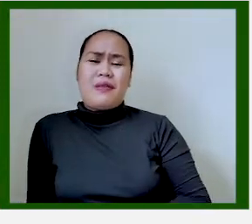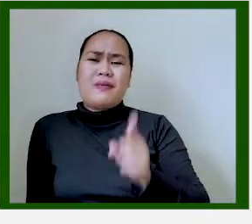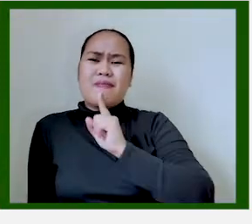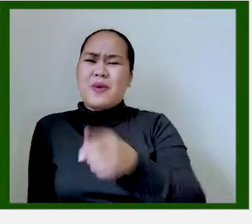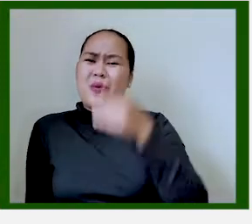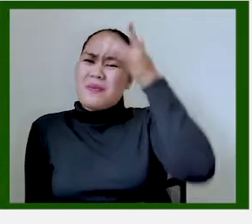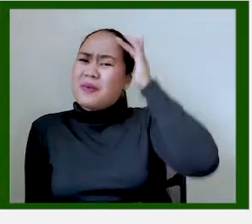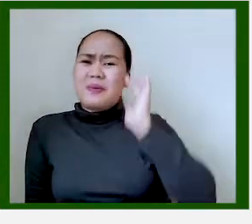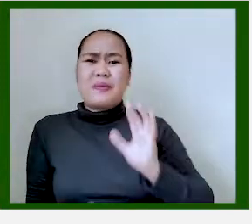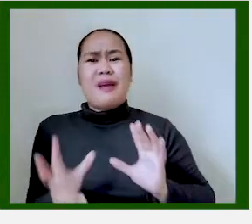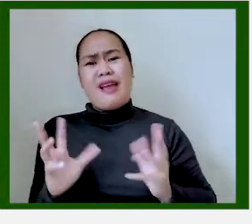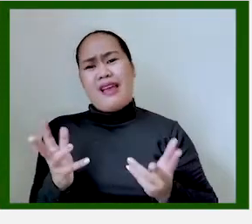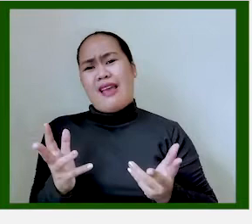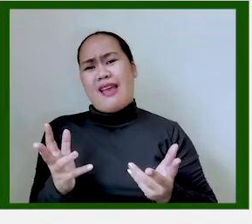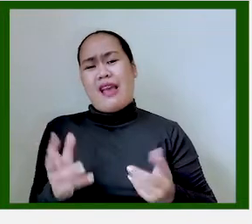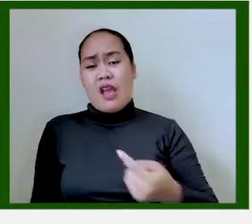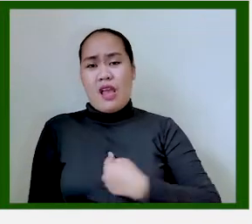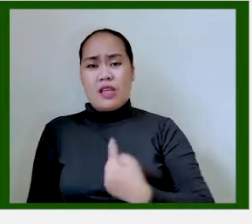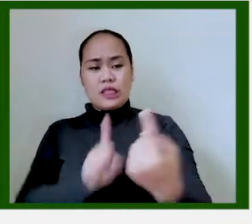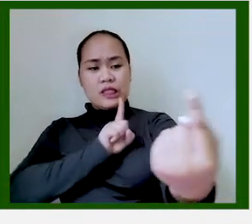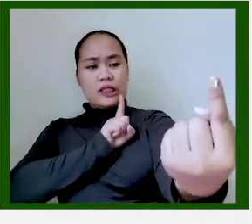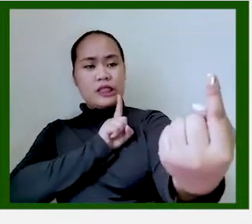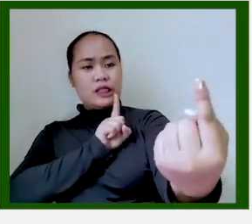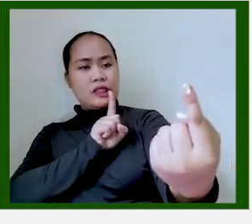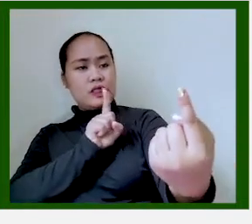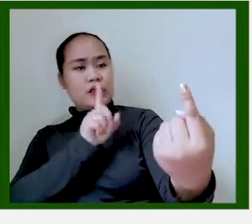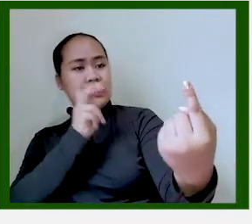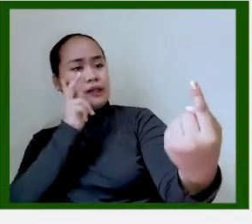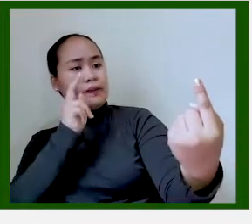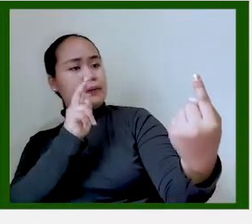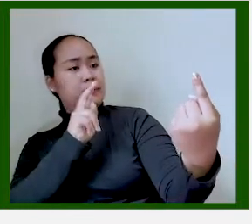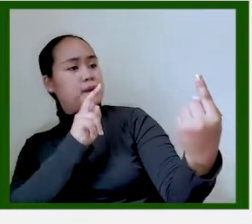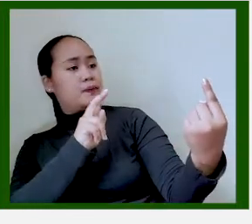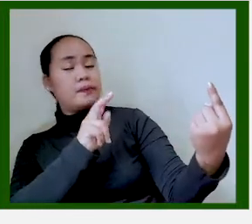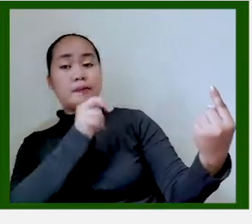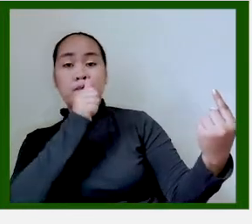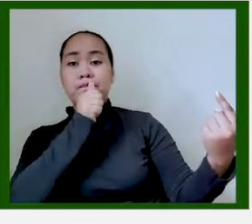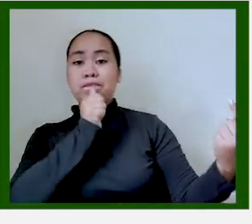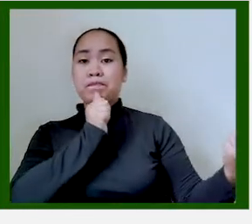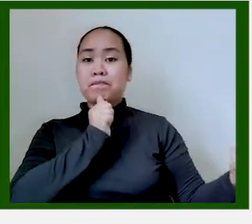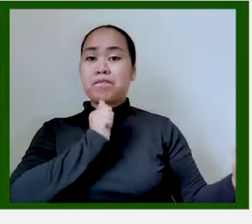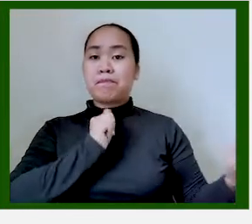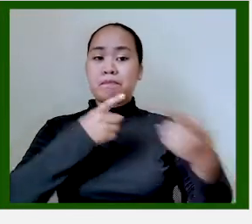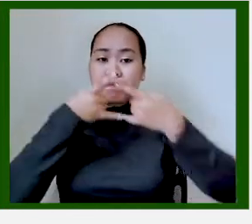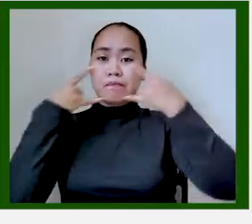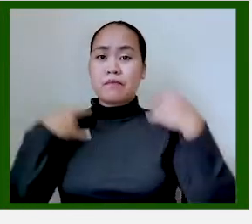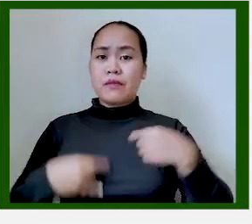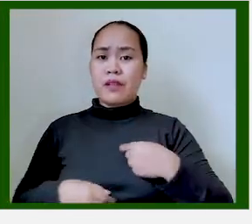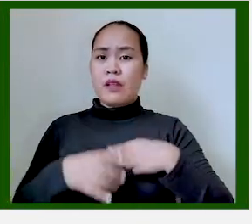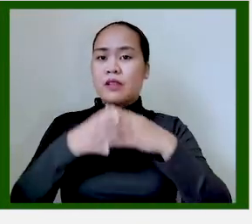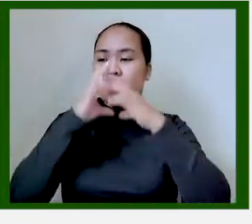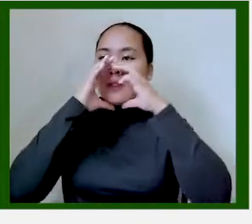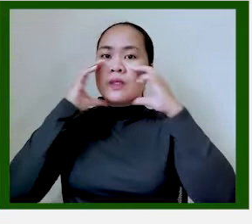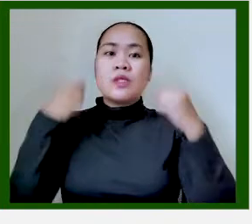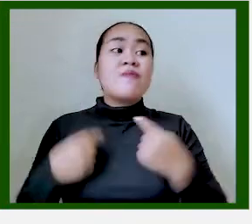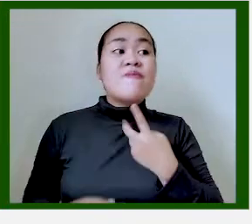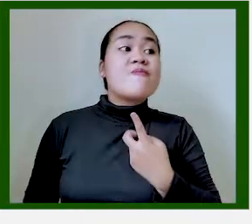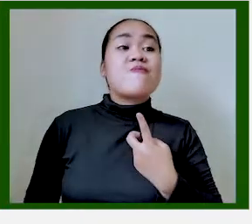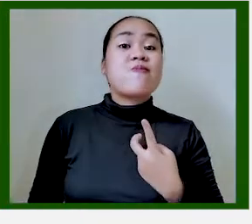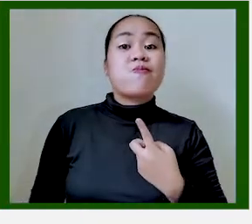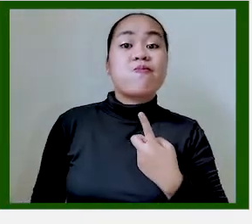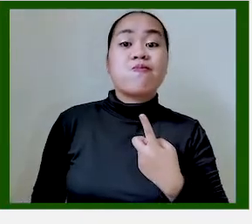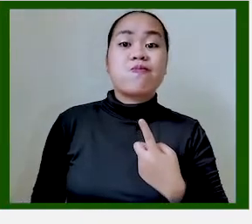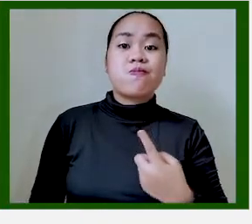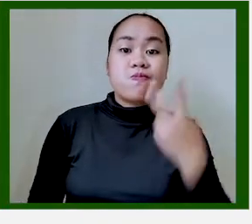nakakasalubong, nakikita ko sa malayo na walang mask. Ah, talagang pag nagsalubong kami, igaganong ko talaga ang mukha ko para ipakita ko na diring-diri